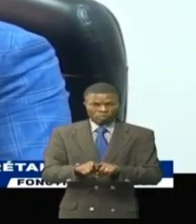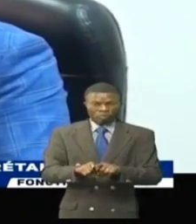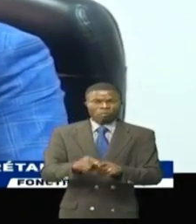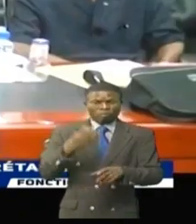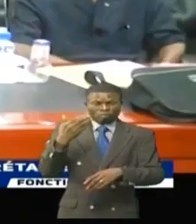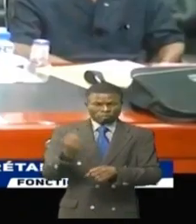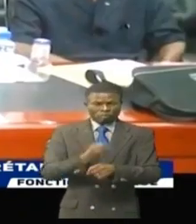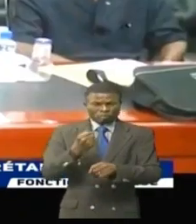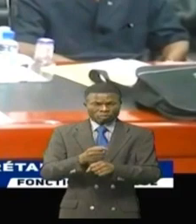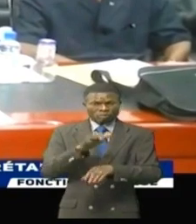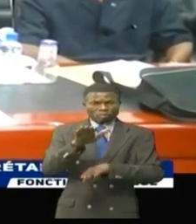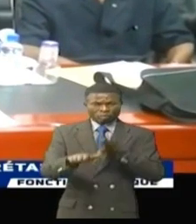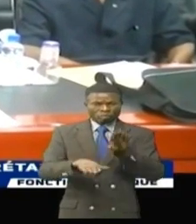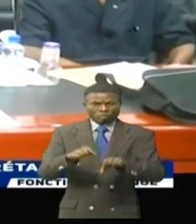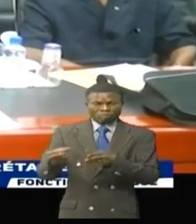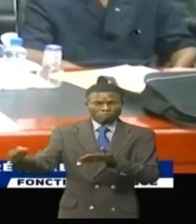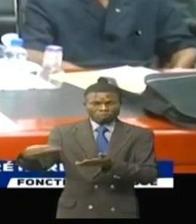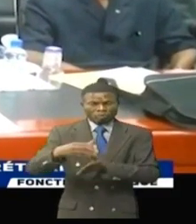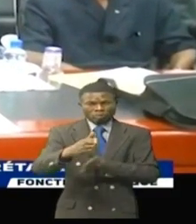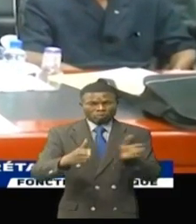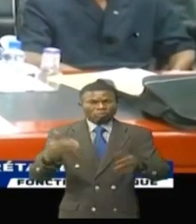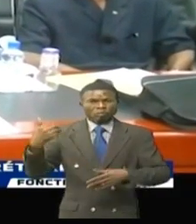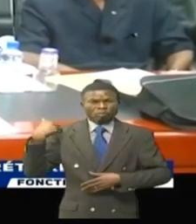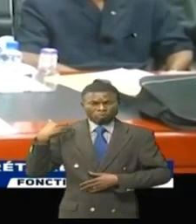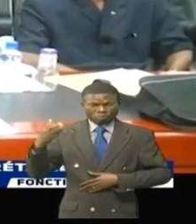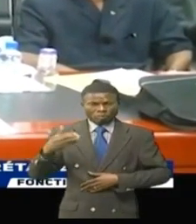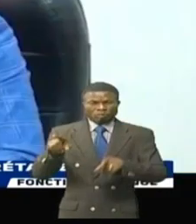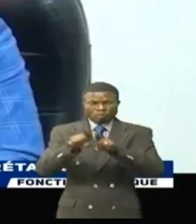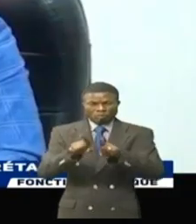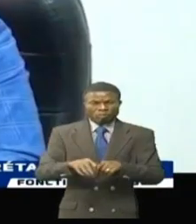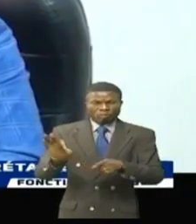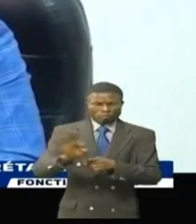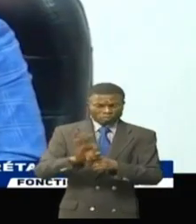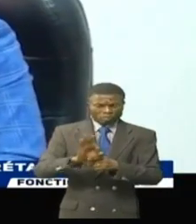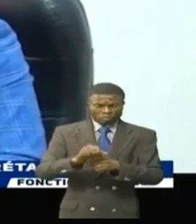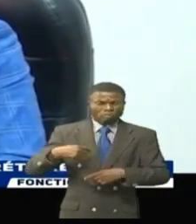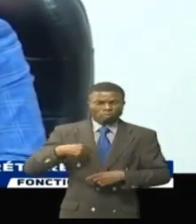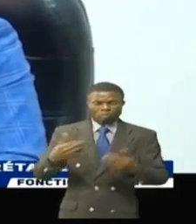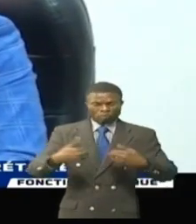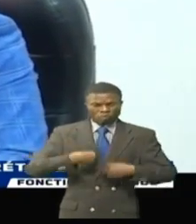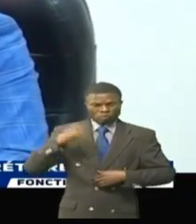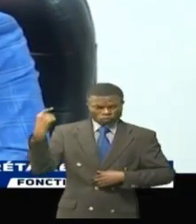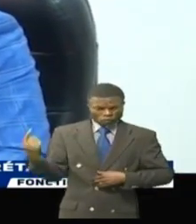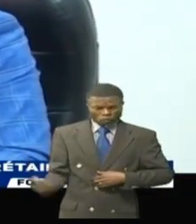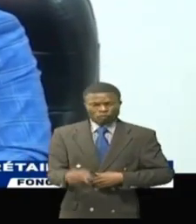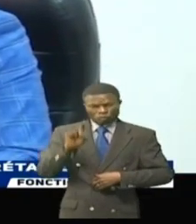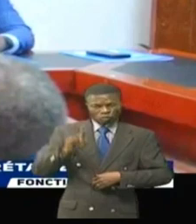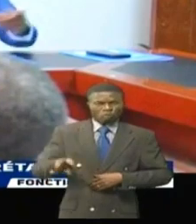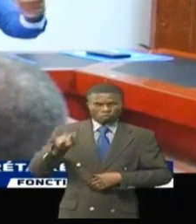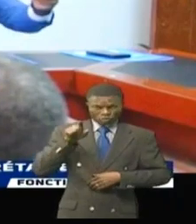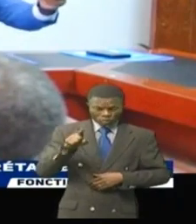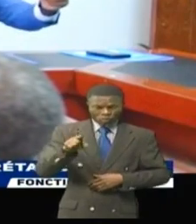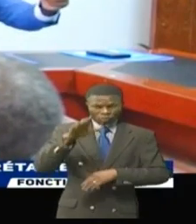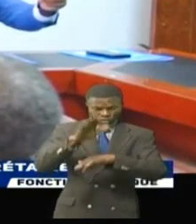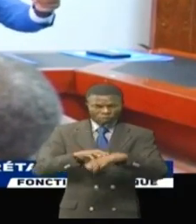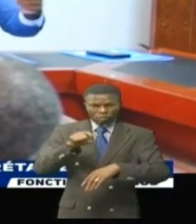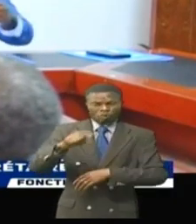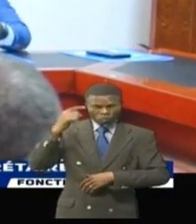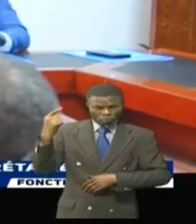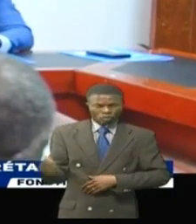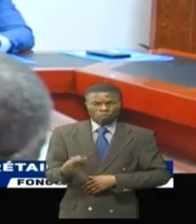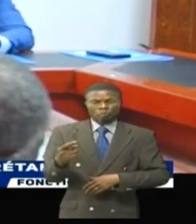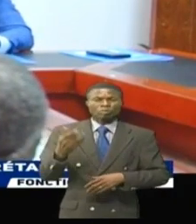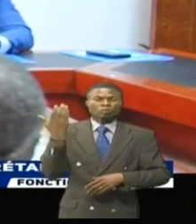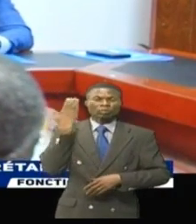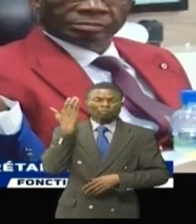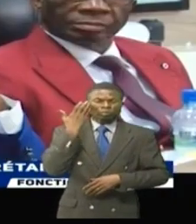processus de rationalisation, de la formation, nous avons besoin de vous. Pour le VPM, la retraite est un